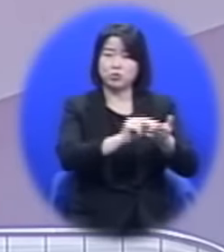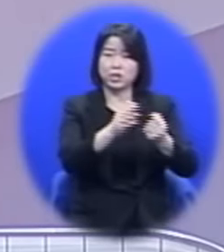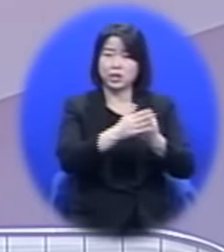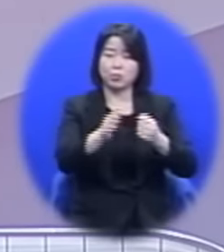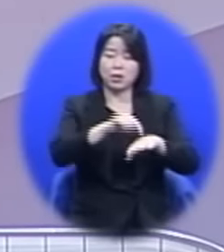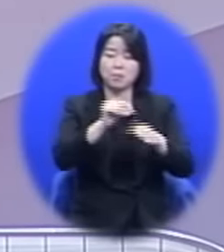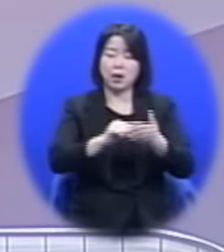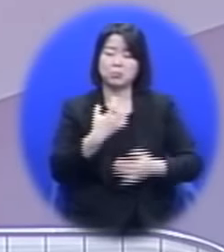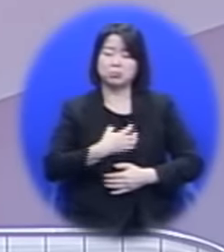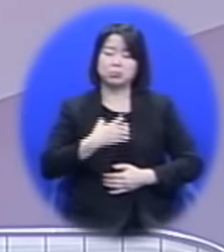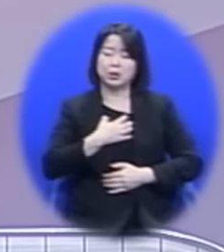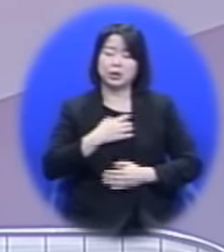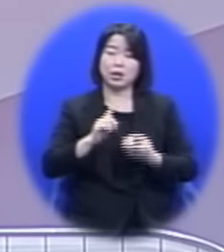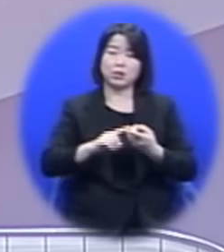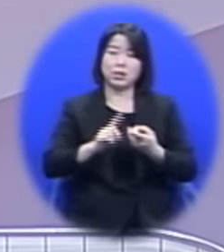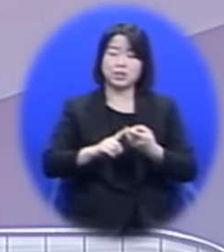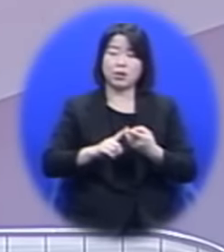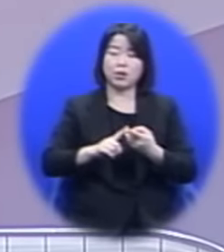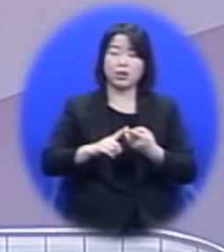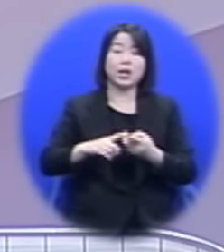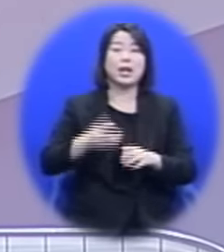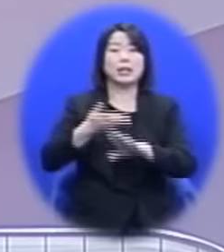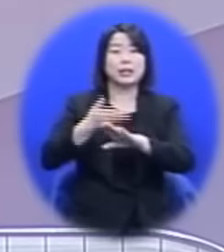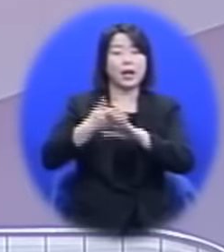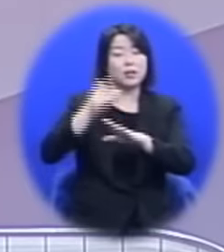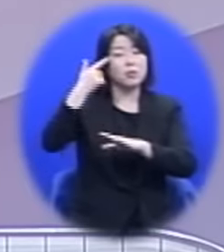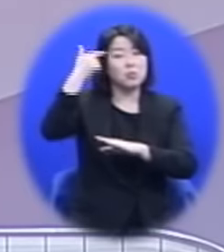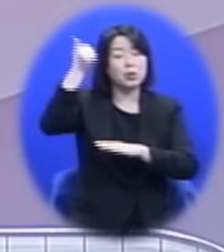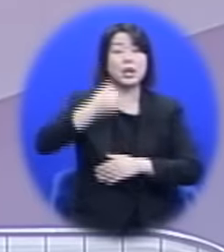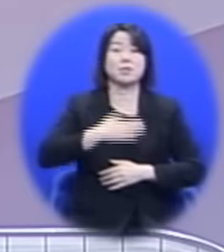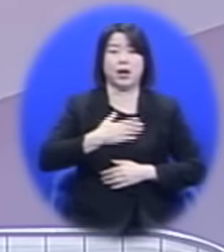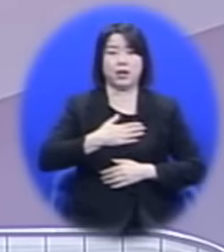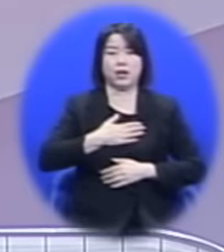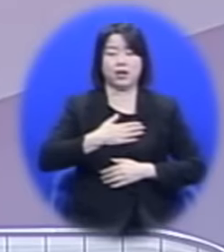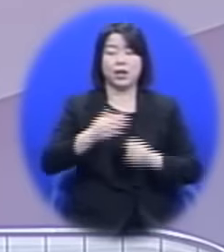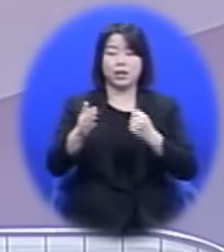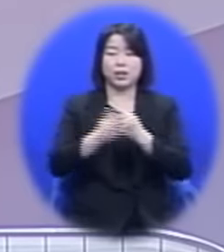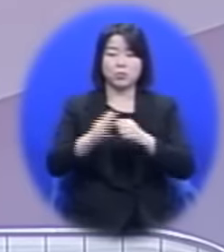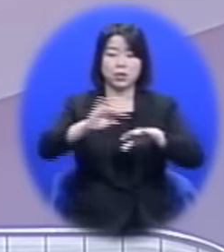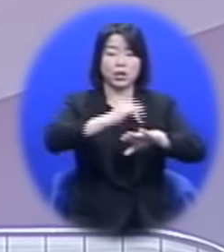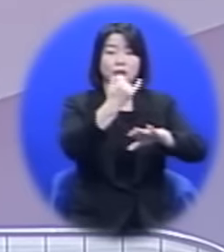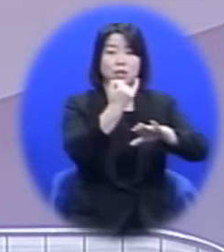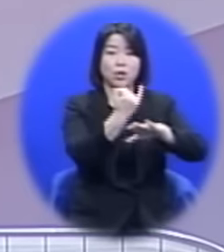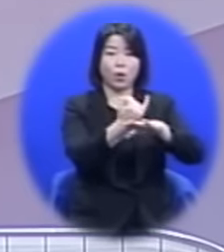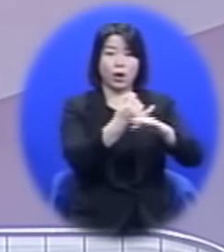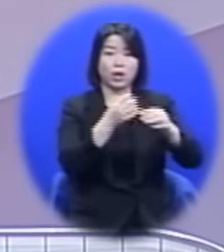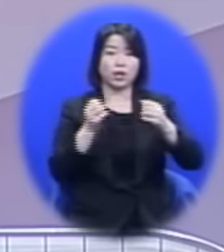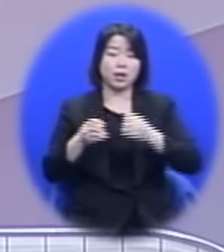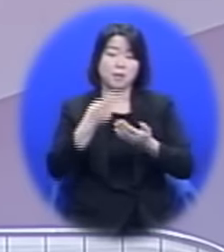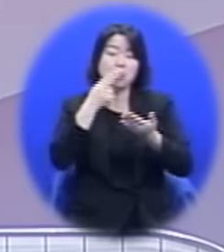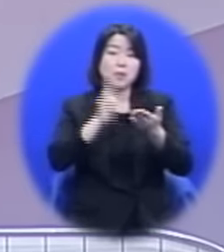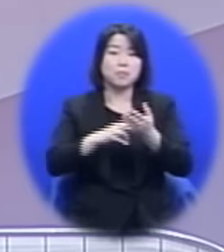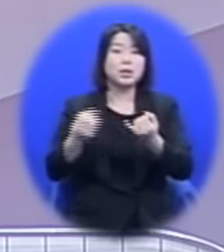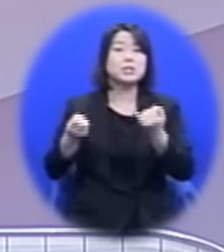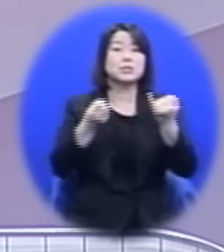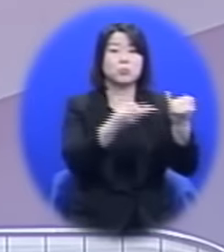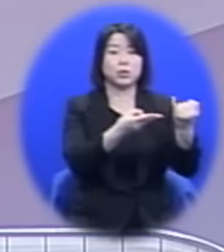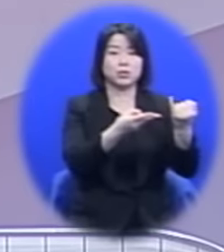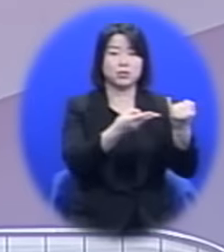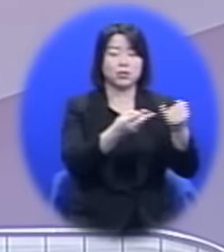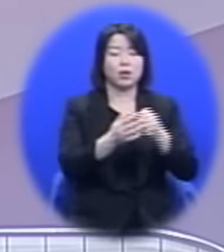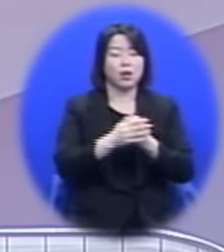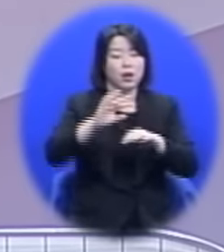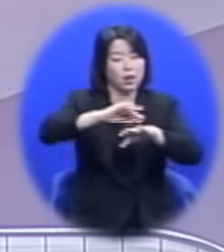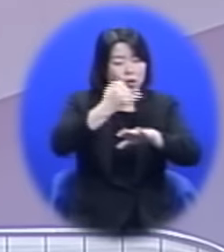괴로워하고 있다는 사실을 안 어느 목사님이 여왕에게 편지를 보냈습니다. 여왕이여, 두려워하지